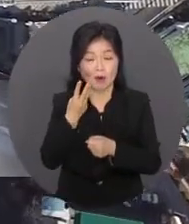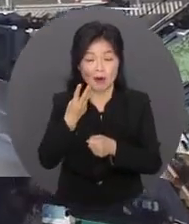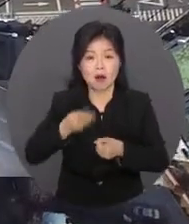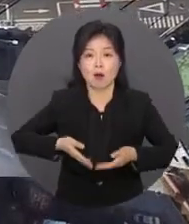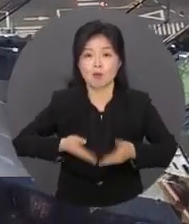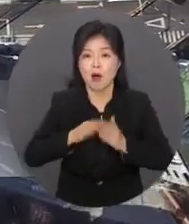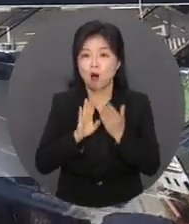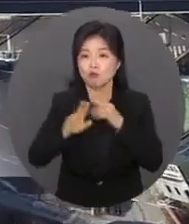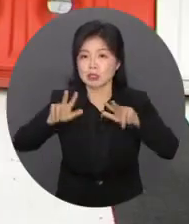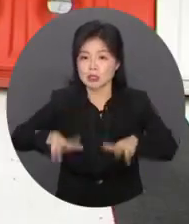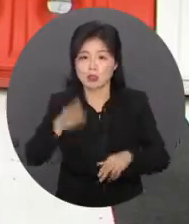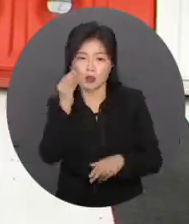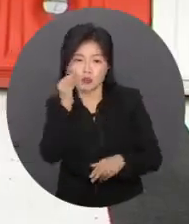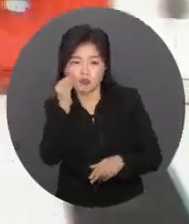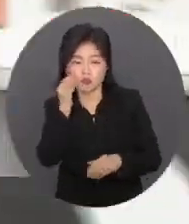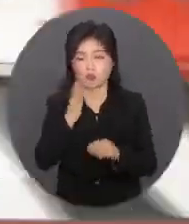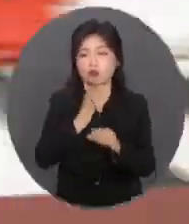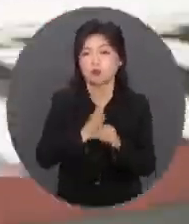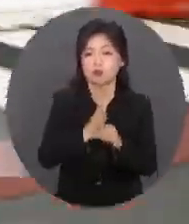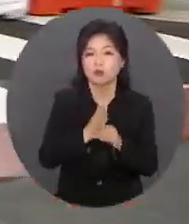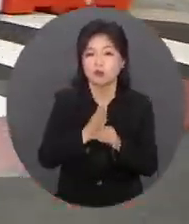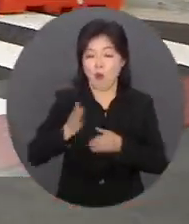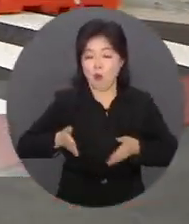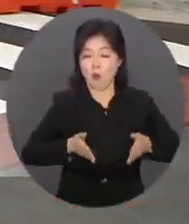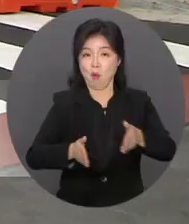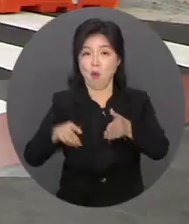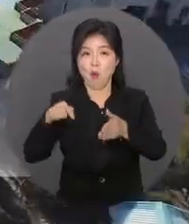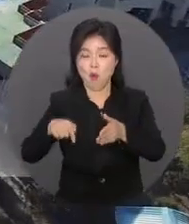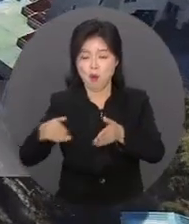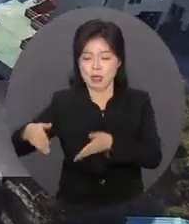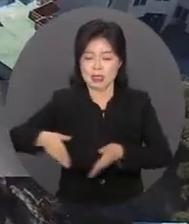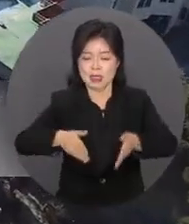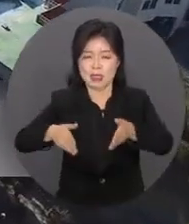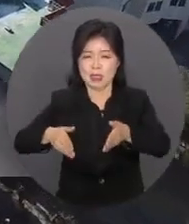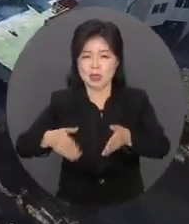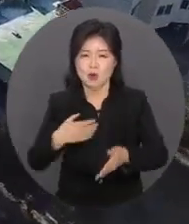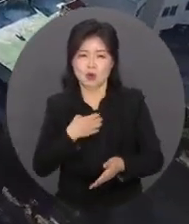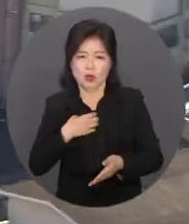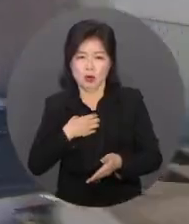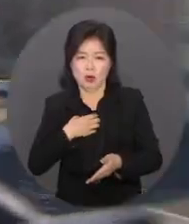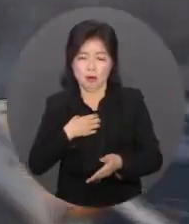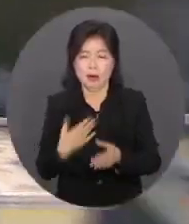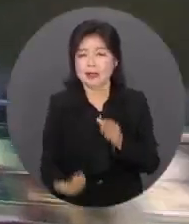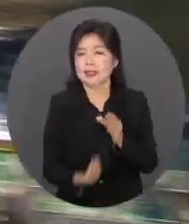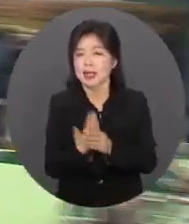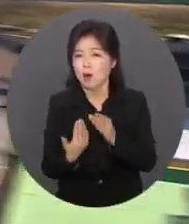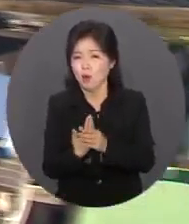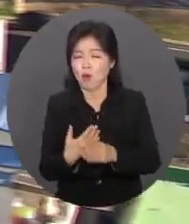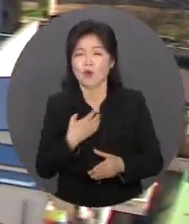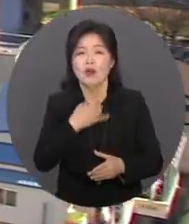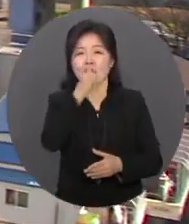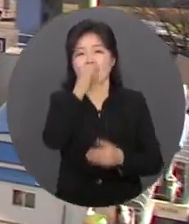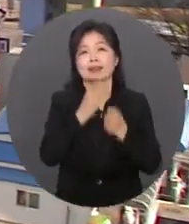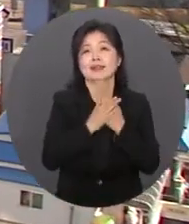있습니다 속도를내는 1차로의 진출로가 위치한 낯선 구조 탓에 안전사고가 속출할 가능성이